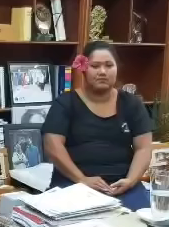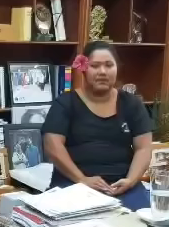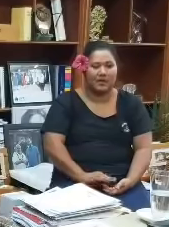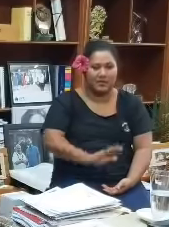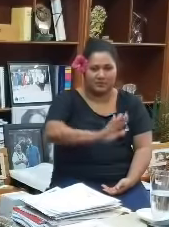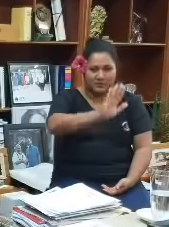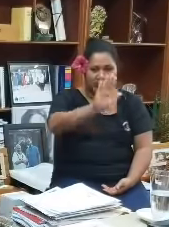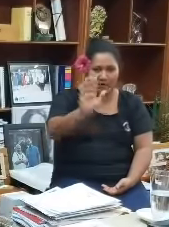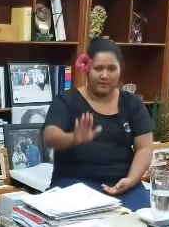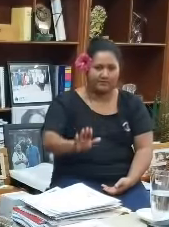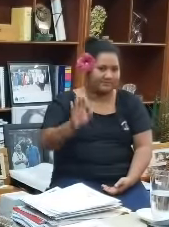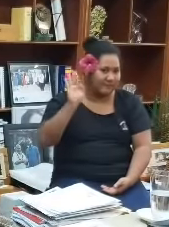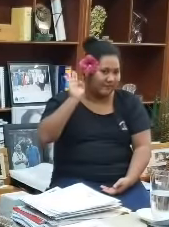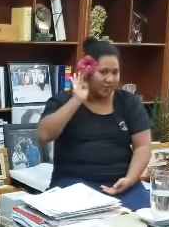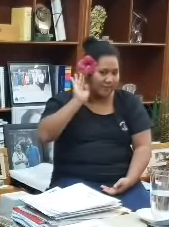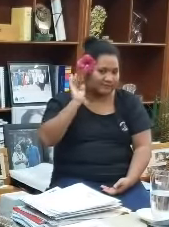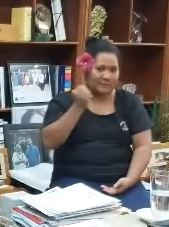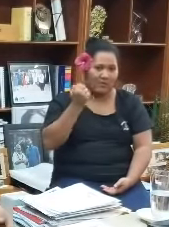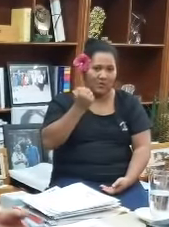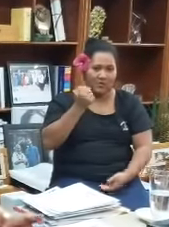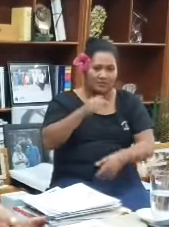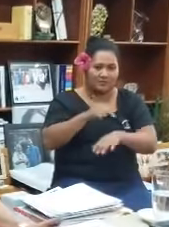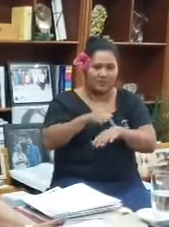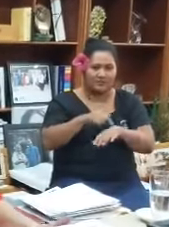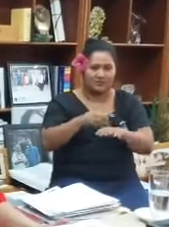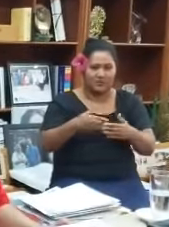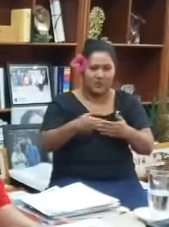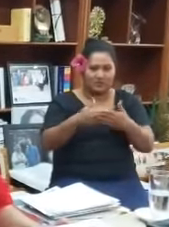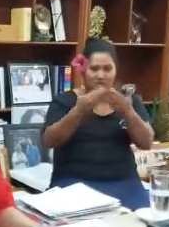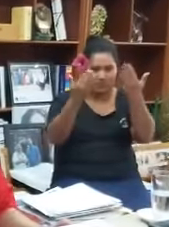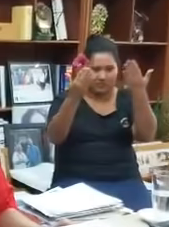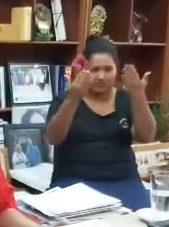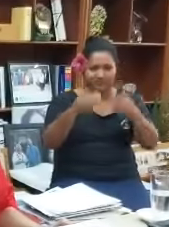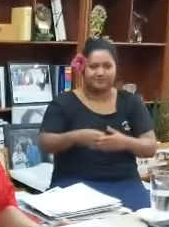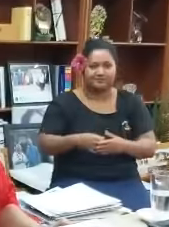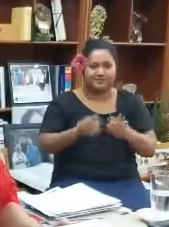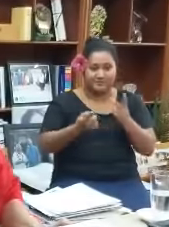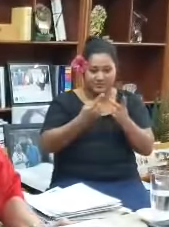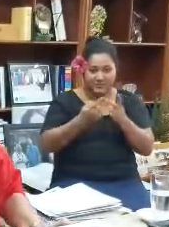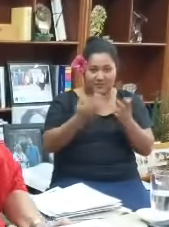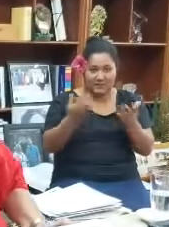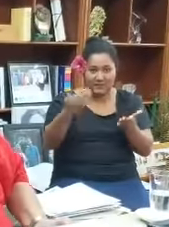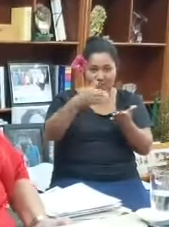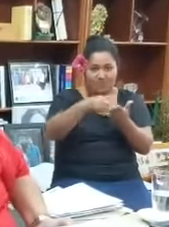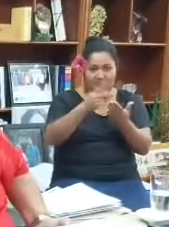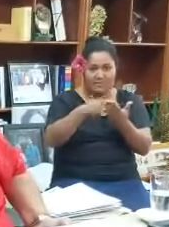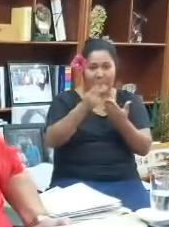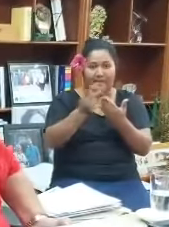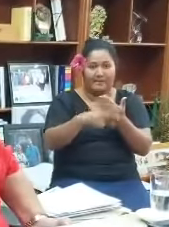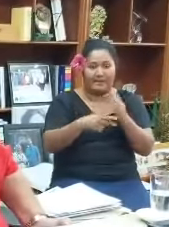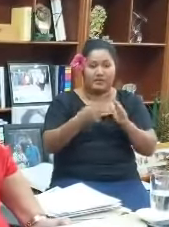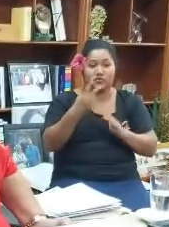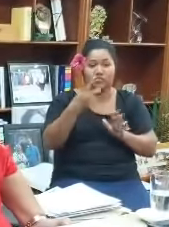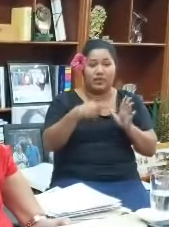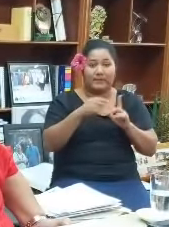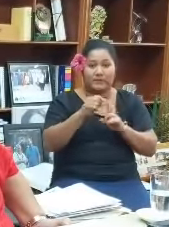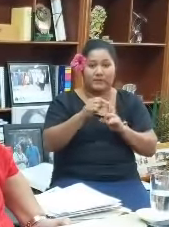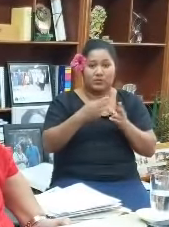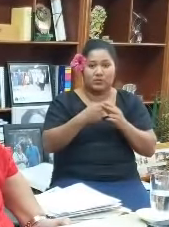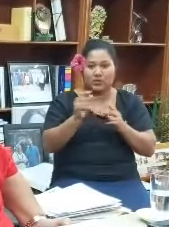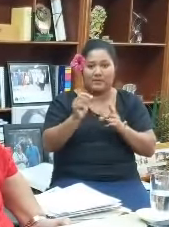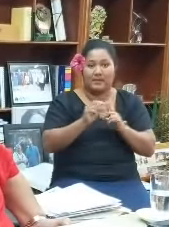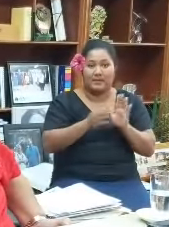fatu fa fonga mai ol tata wa tu nuu lei foi tu la ole aso o se fa poponga foi nei ol pol kalamel tu e pi mal pale mia o